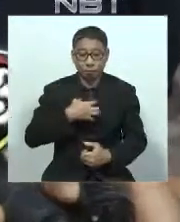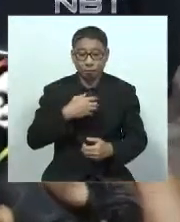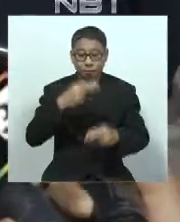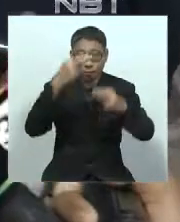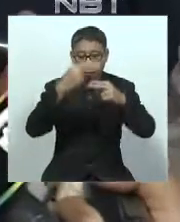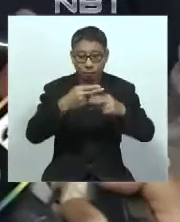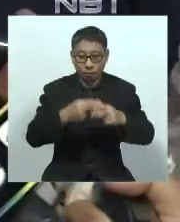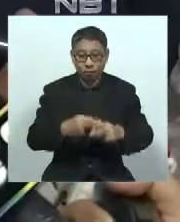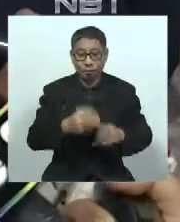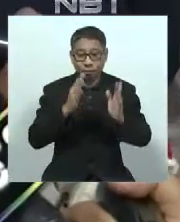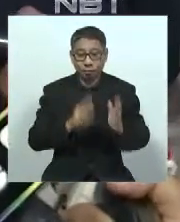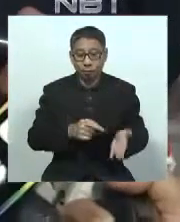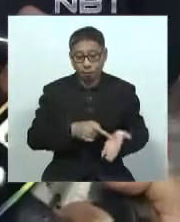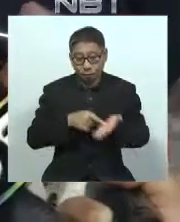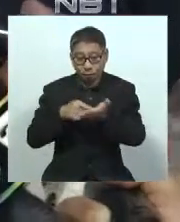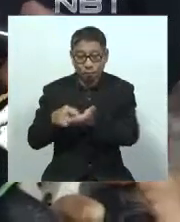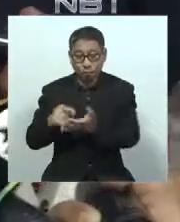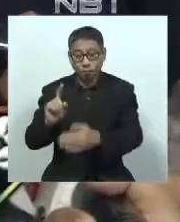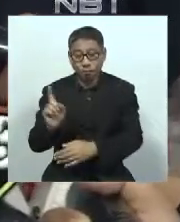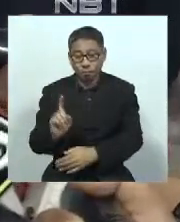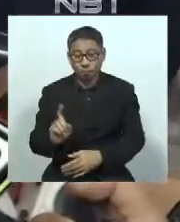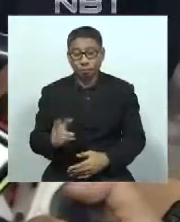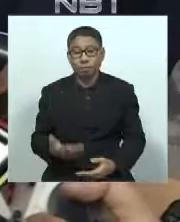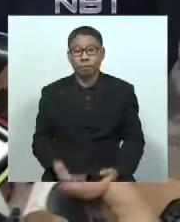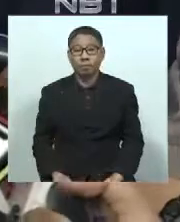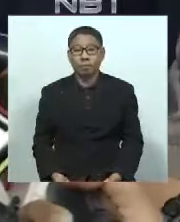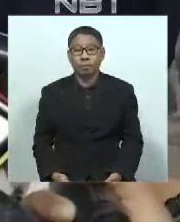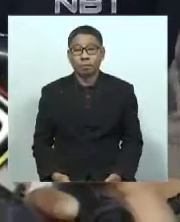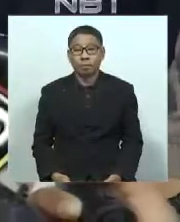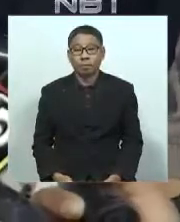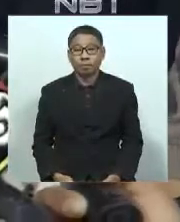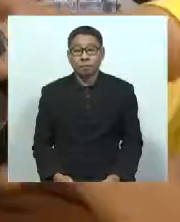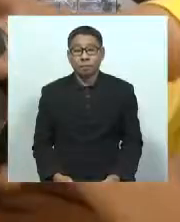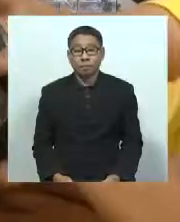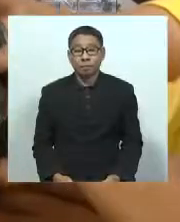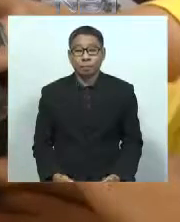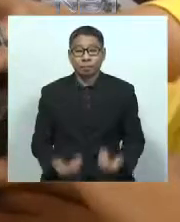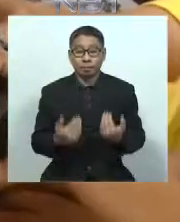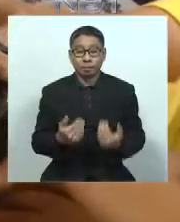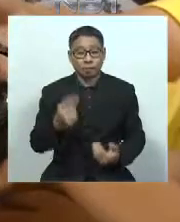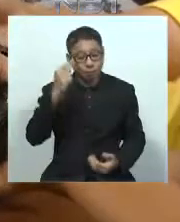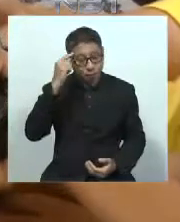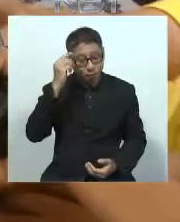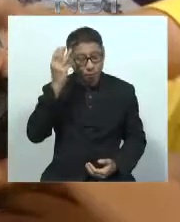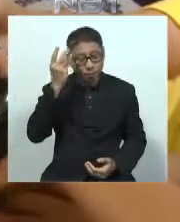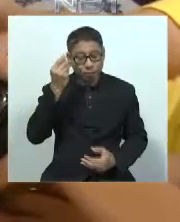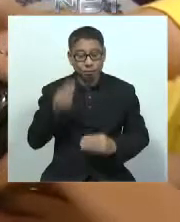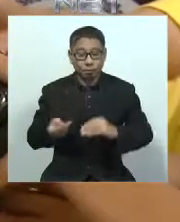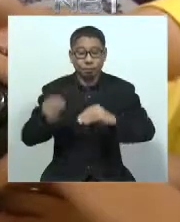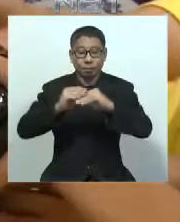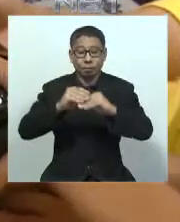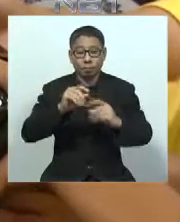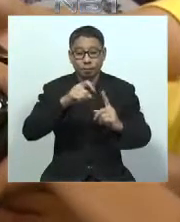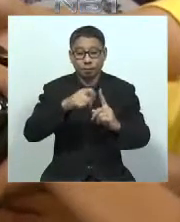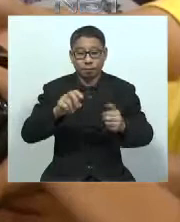ายชื่อตัวบุคคลเมื่อไรอย่างไร แต่สุดท้าย แล้วก็มีความคิดเห็นเพิ่มเติมจากนายสมคิดจ